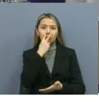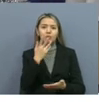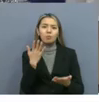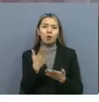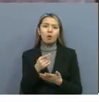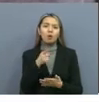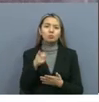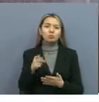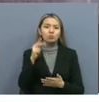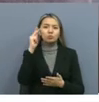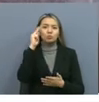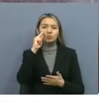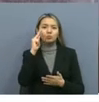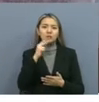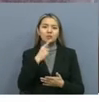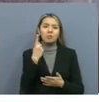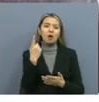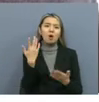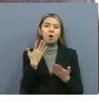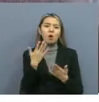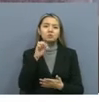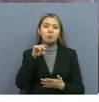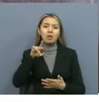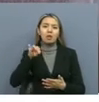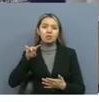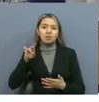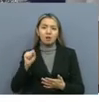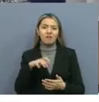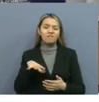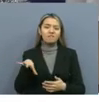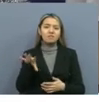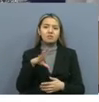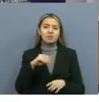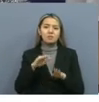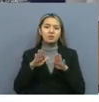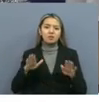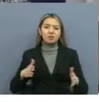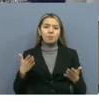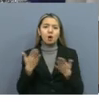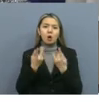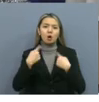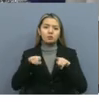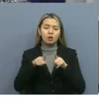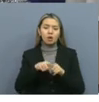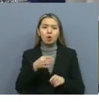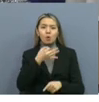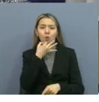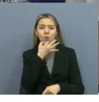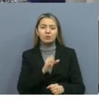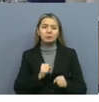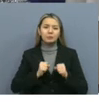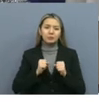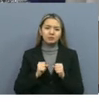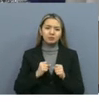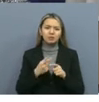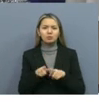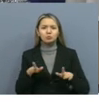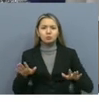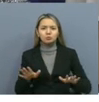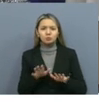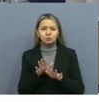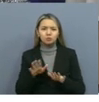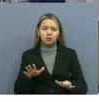сабақ кесесін құраймыз. Үйірменің пайдасы енді мен ойлаймын, барлық балаларға қандай үйірме болмасын, ол спорт үйірмесі болсын, музыка үйірмесі